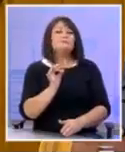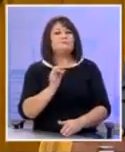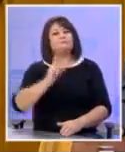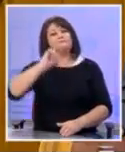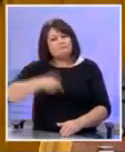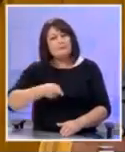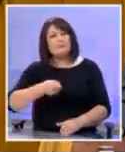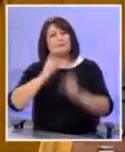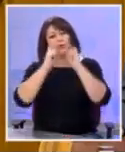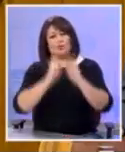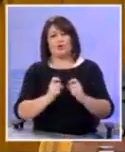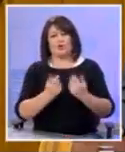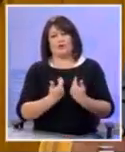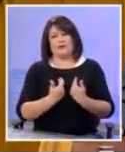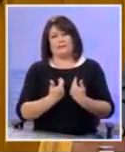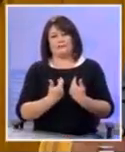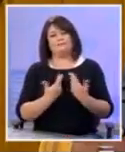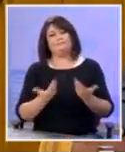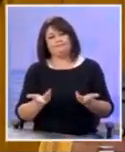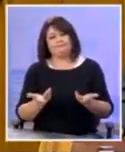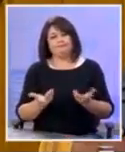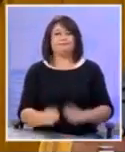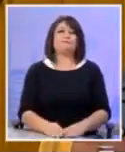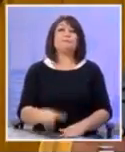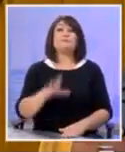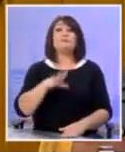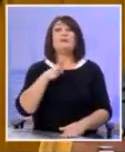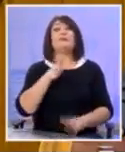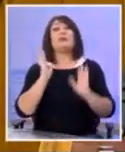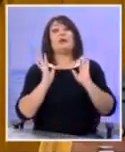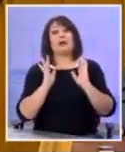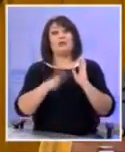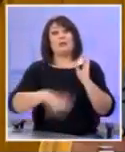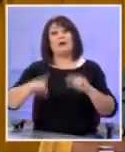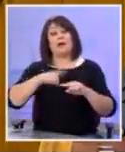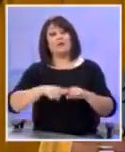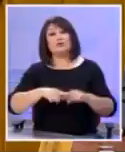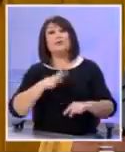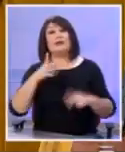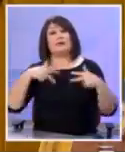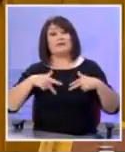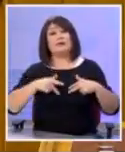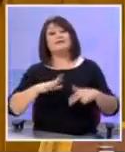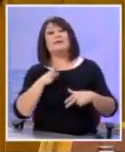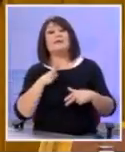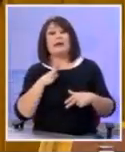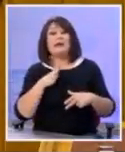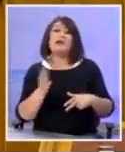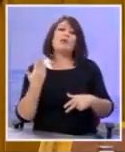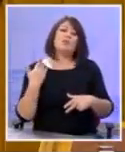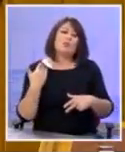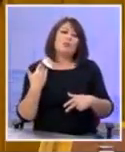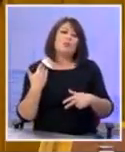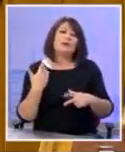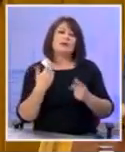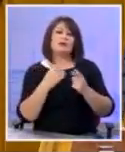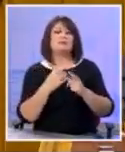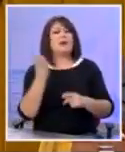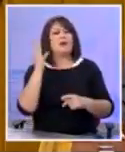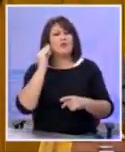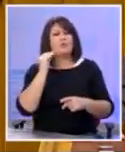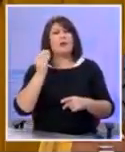επέβαλαν. Μια συμφωνία αναντίστοιχη με την επιθυμία της κυβέρνησης και του λαού. Ακούμε το τελευταίο διάστημα στελέχη της